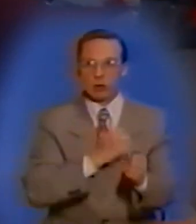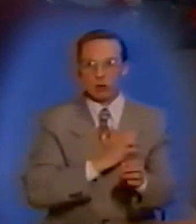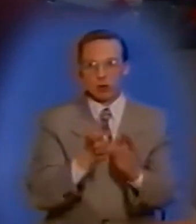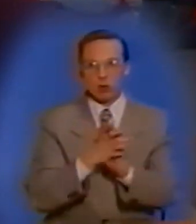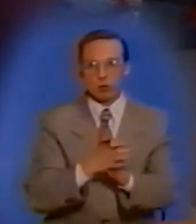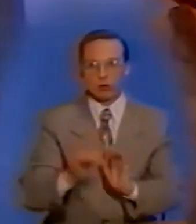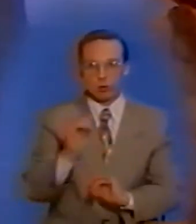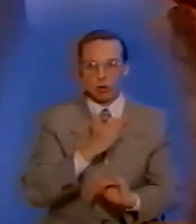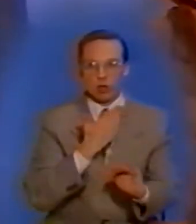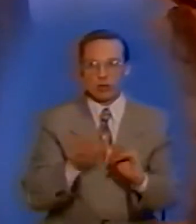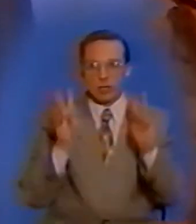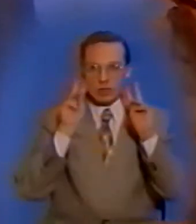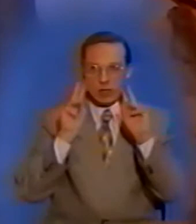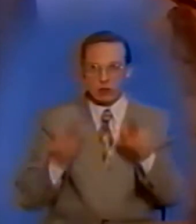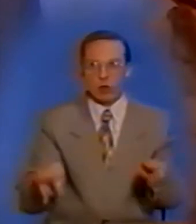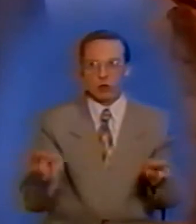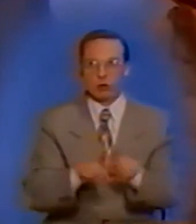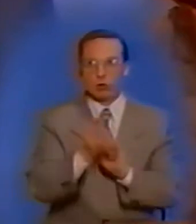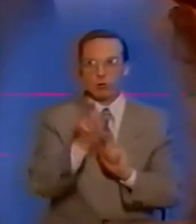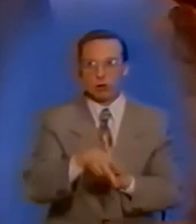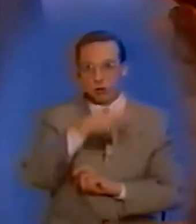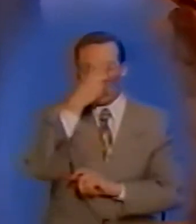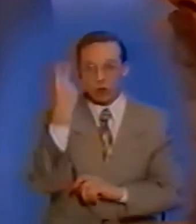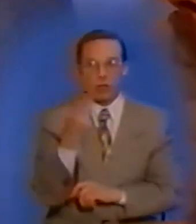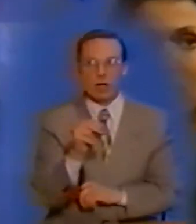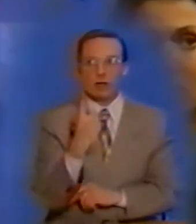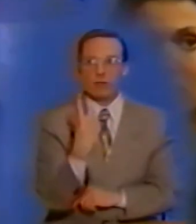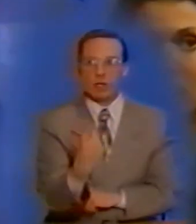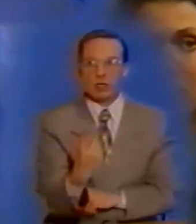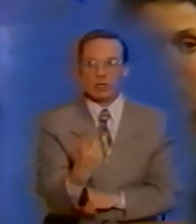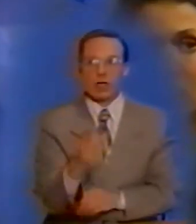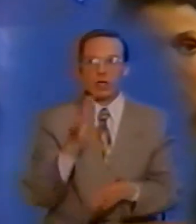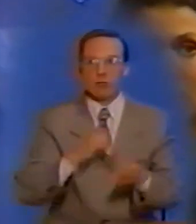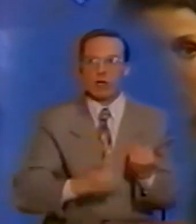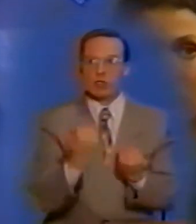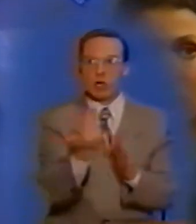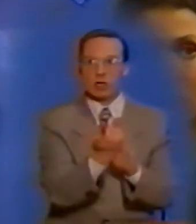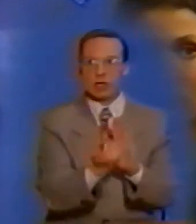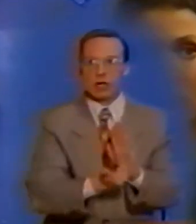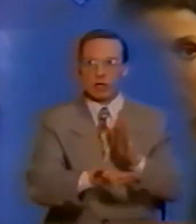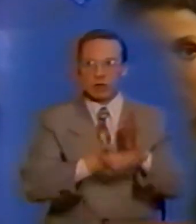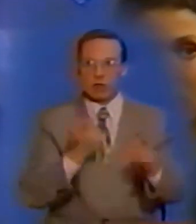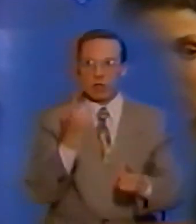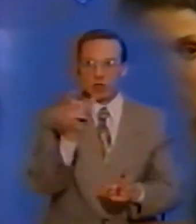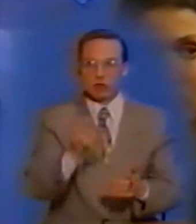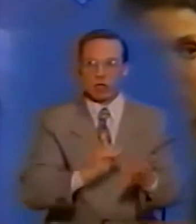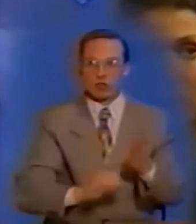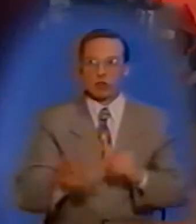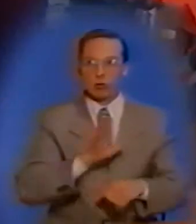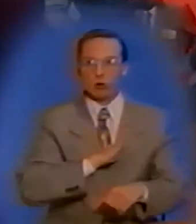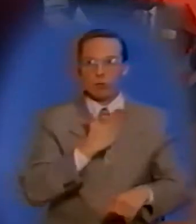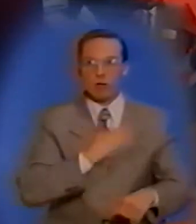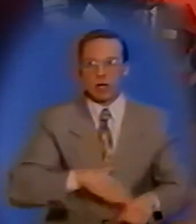draugus, kurių dalis nežino. Tokių žmonių Lietuvoje ne vienas. Ir beje, į šią laidą kviečiau vieną iš rašytojų, kuris būtų